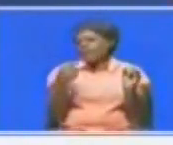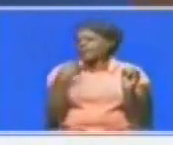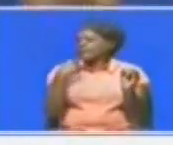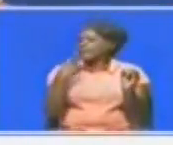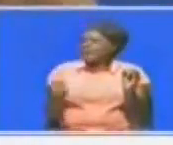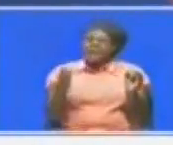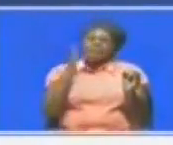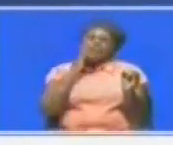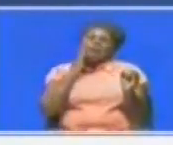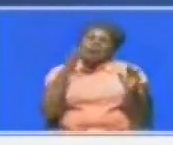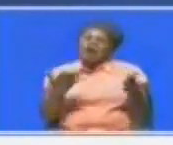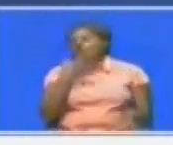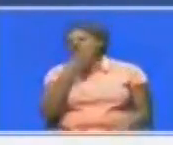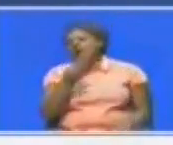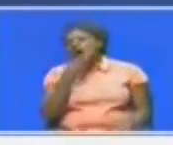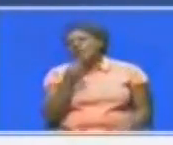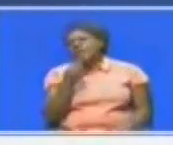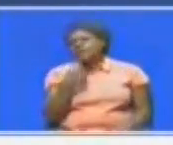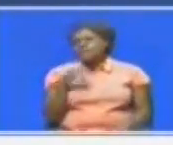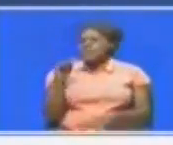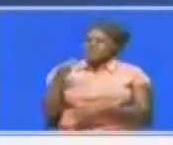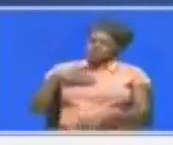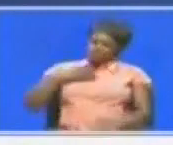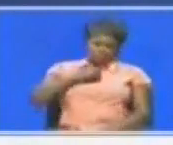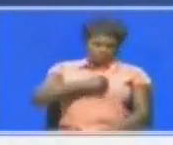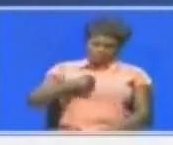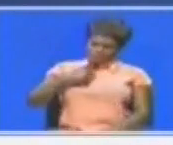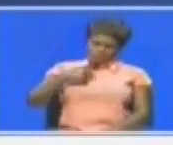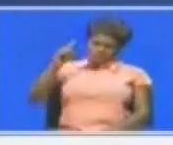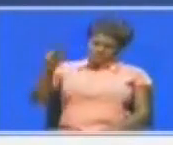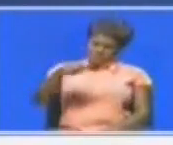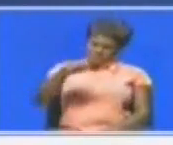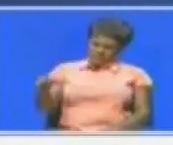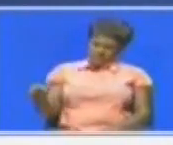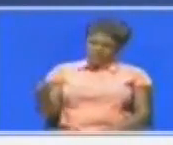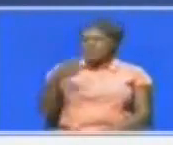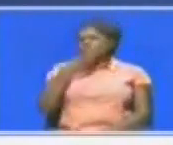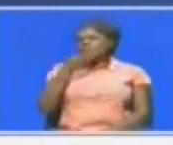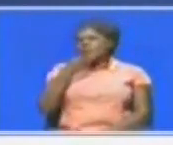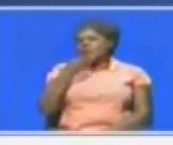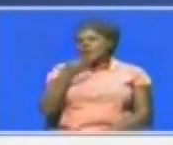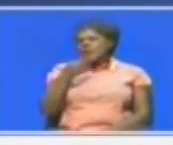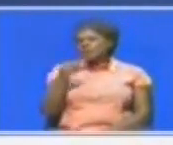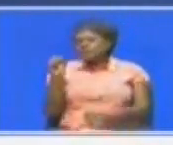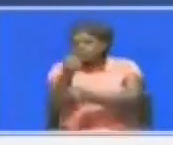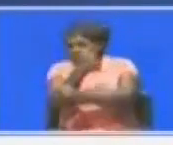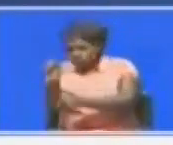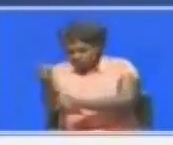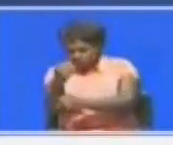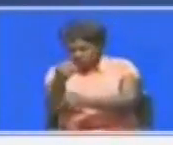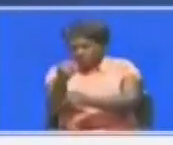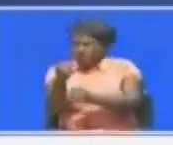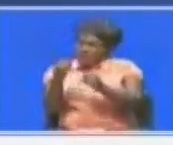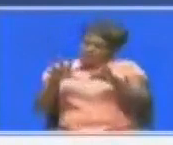Mwelezee mama yake ama baba yake, mwambie naomba msamaha nilikosea. Manake unajua wanaume kila siku wanawinda. Kwa hivyo watu ukosea.